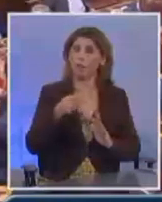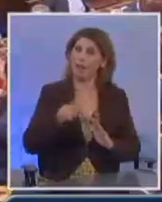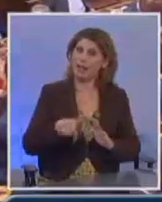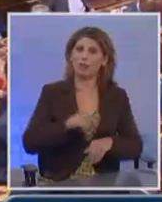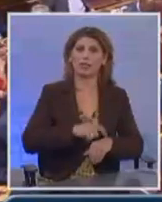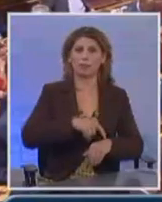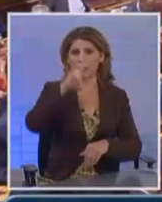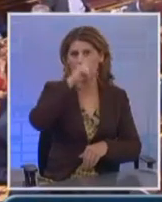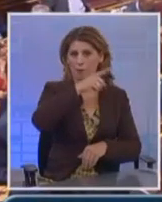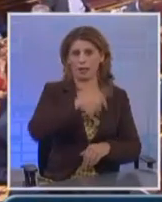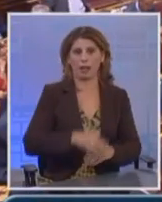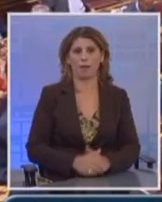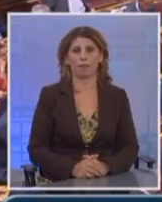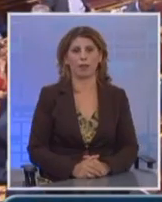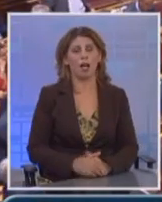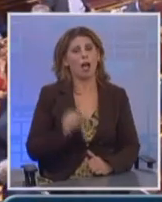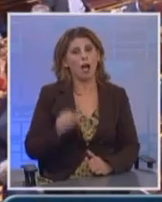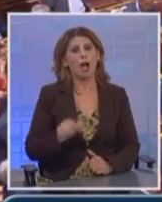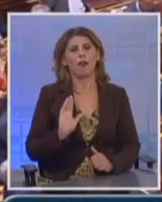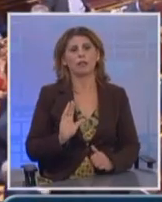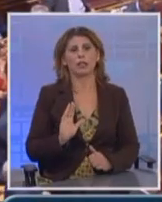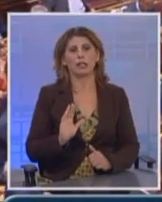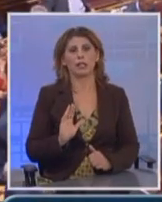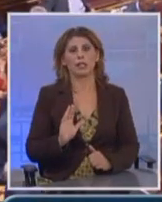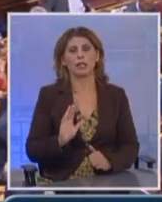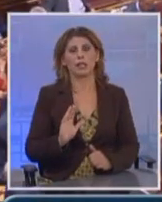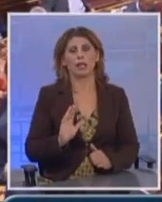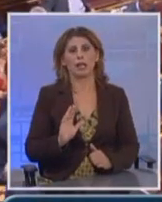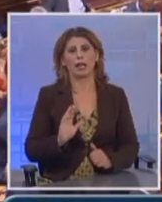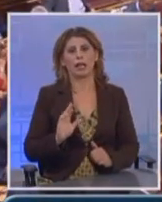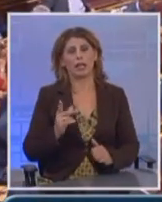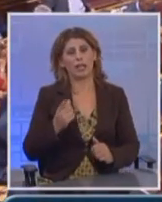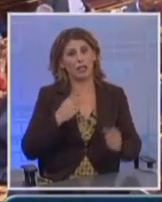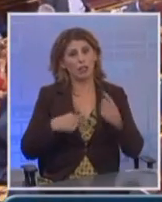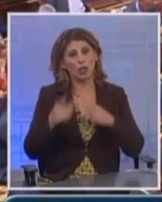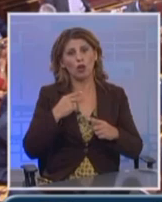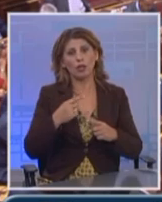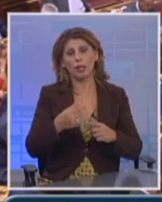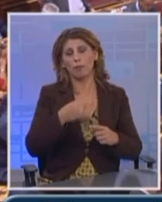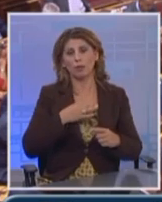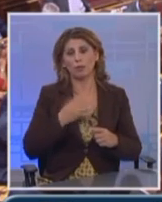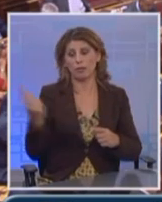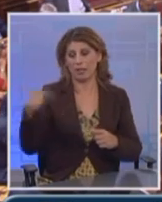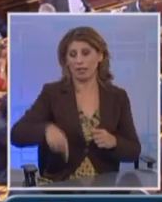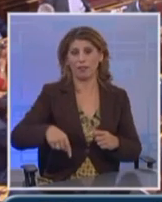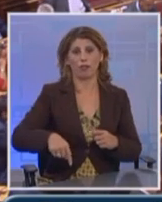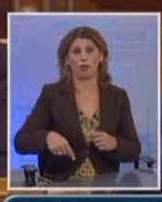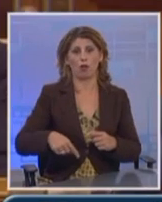είναι η οικονομική δικαιολογία για την οποία δεν έρχεται εδώ να δικαστεί και να